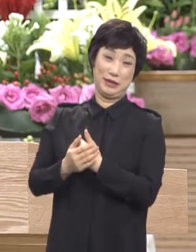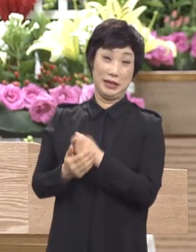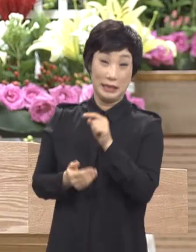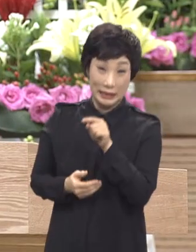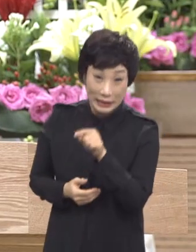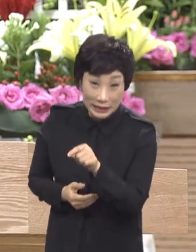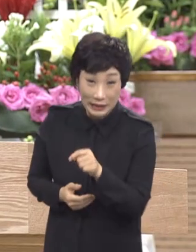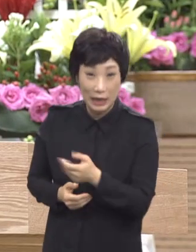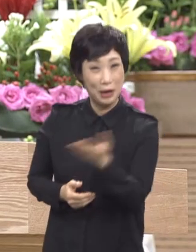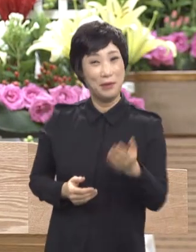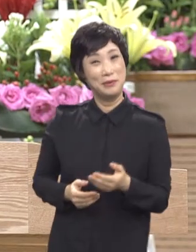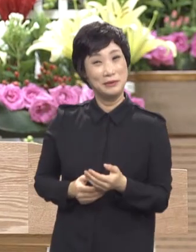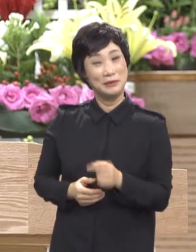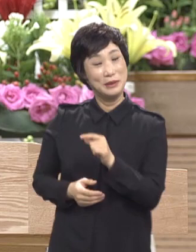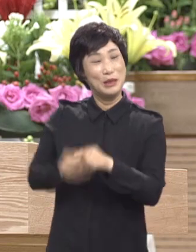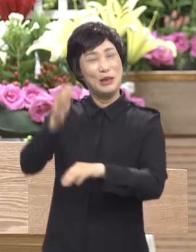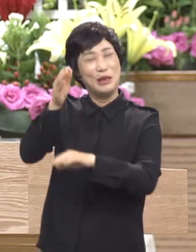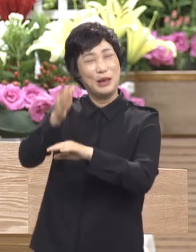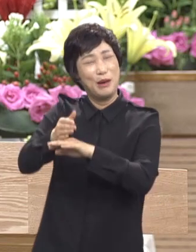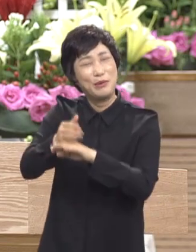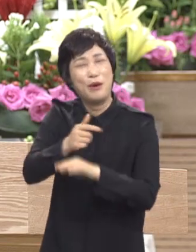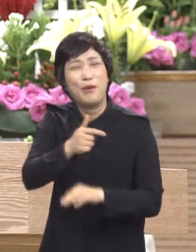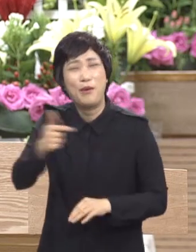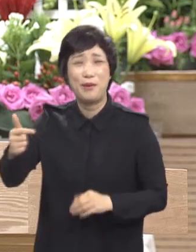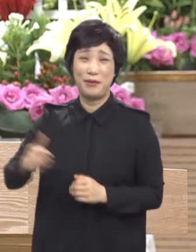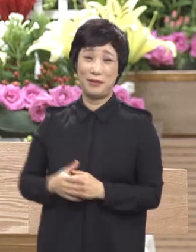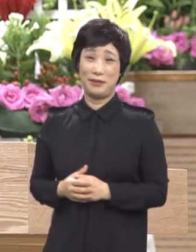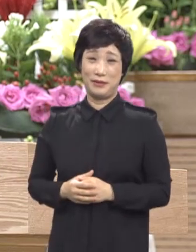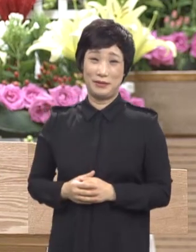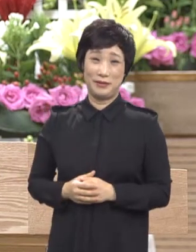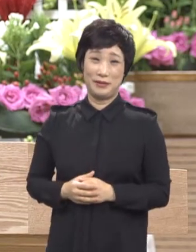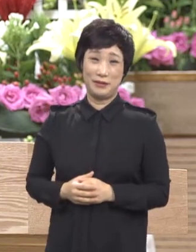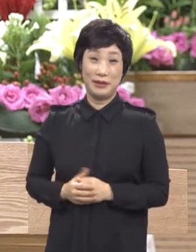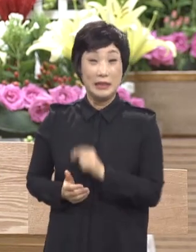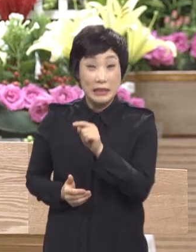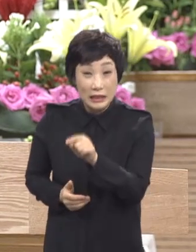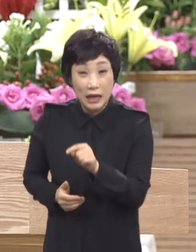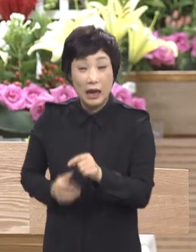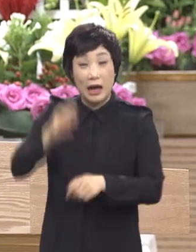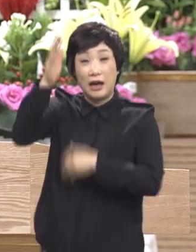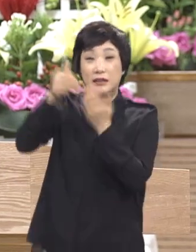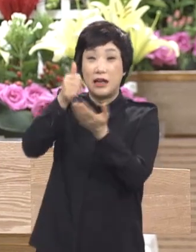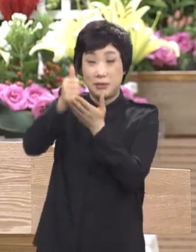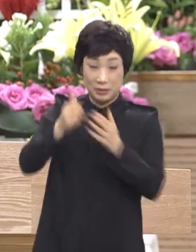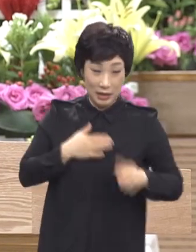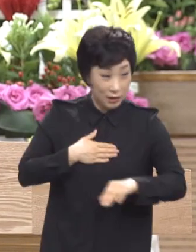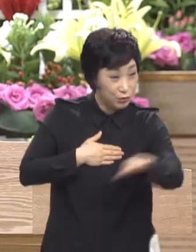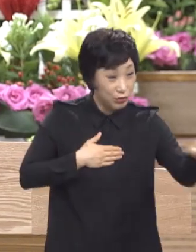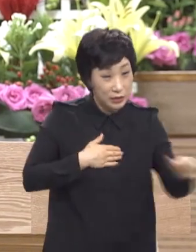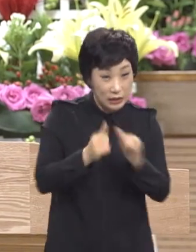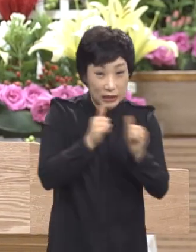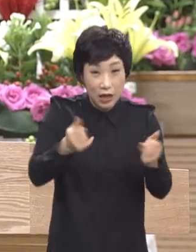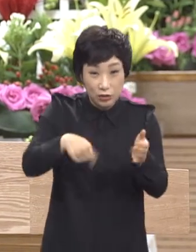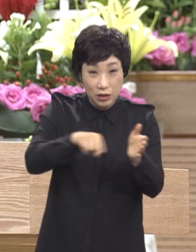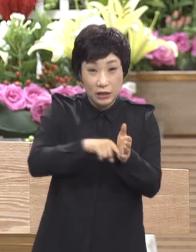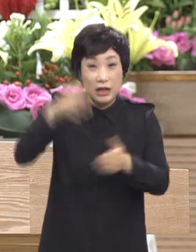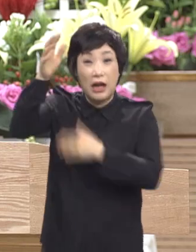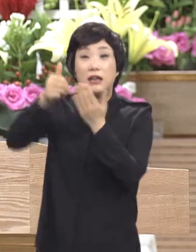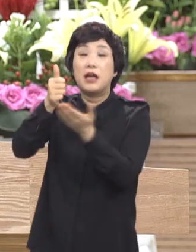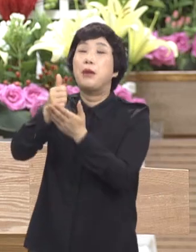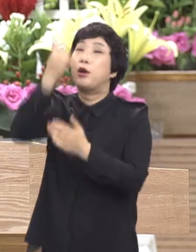이게 얼마나 감사한 일이에요. 이것이 하나님이 인간을 향한